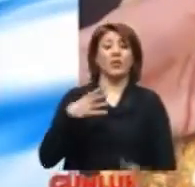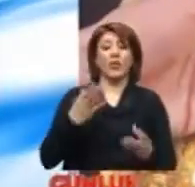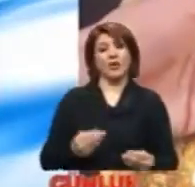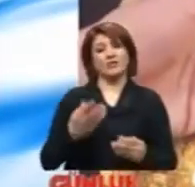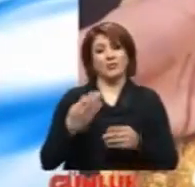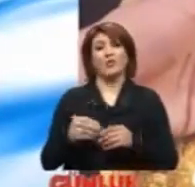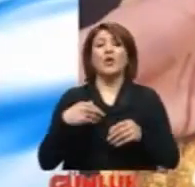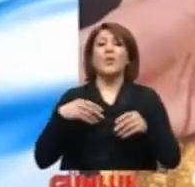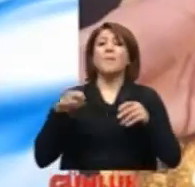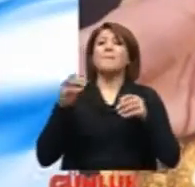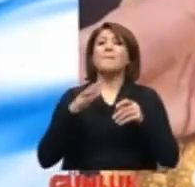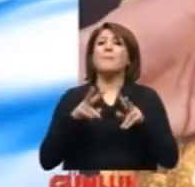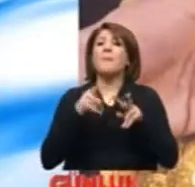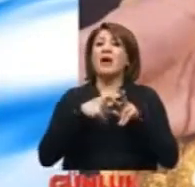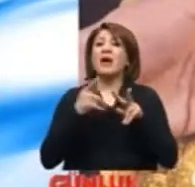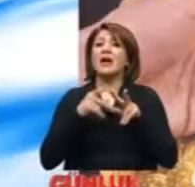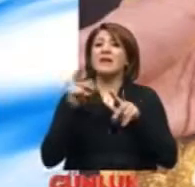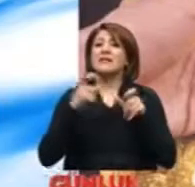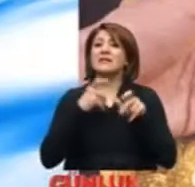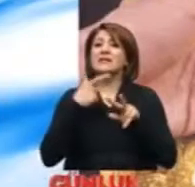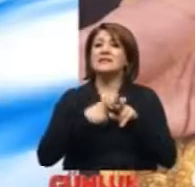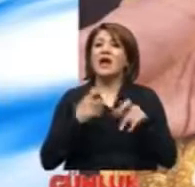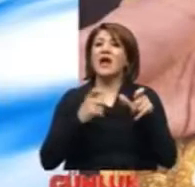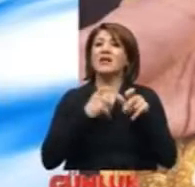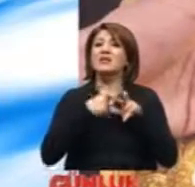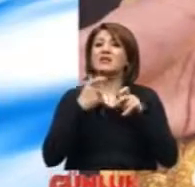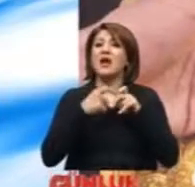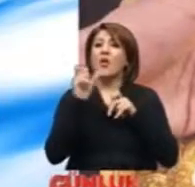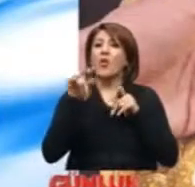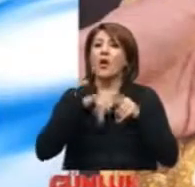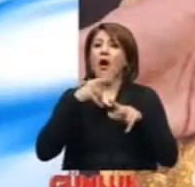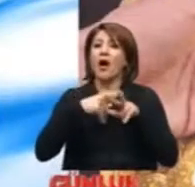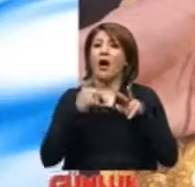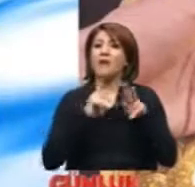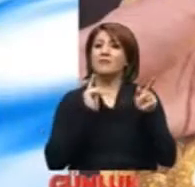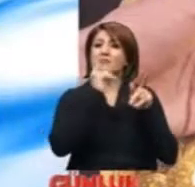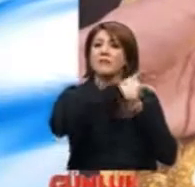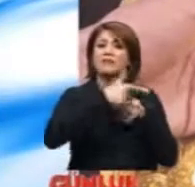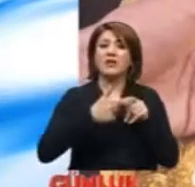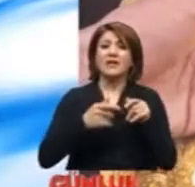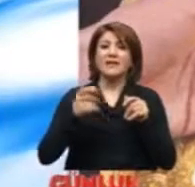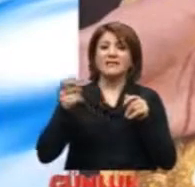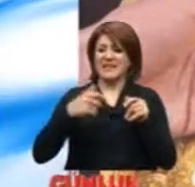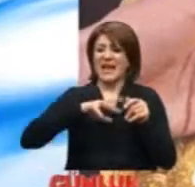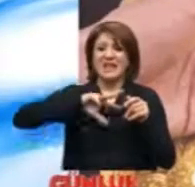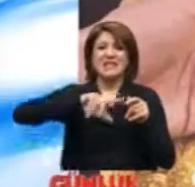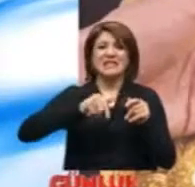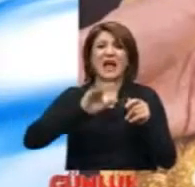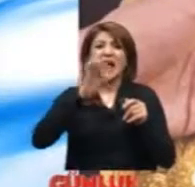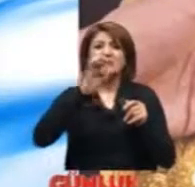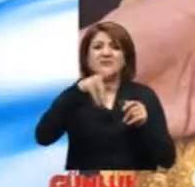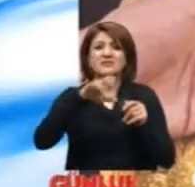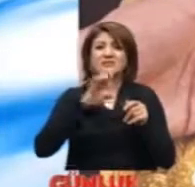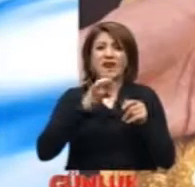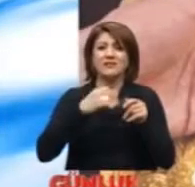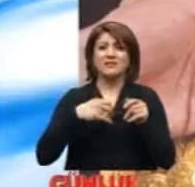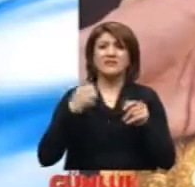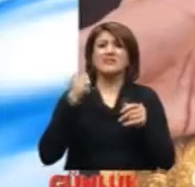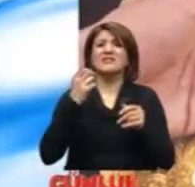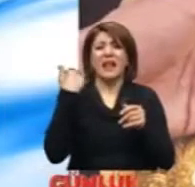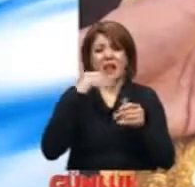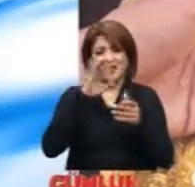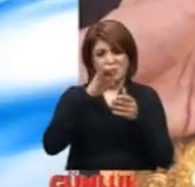oldu. Manisa'nın Saruhanlı ilçesinde sahte altınları satmaya çalışan bir kişiyle banknotların altına kağıt koyarak oluşturduğu sözde